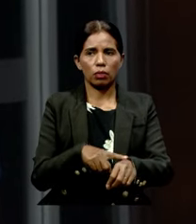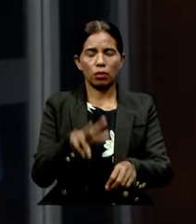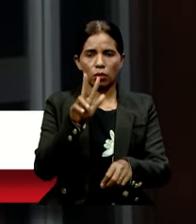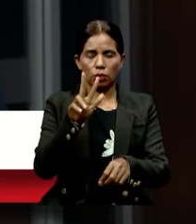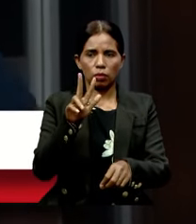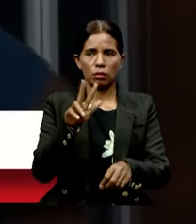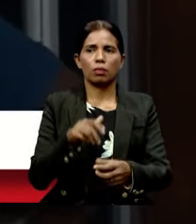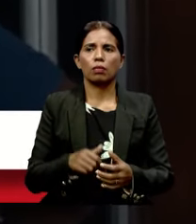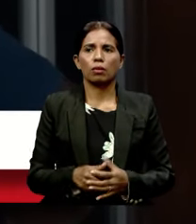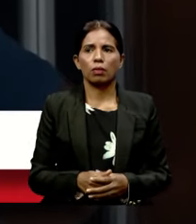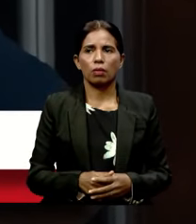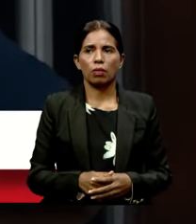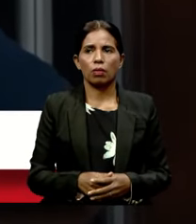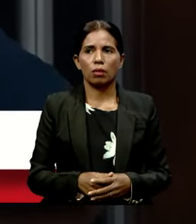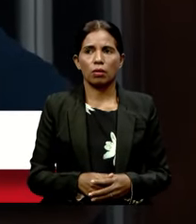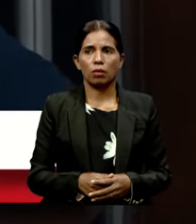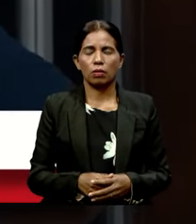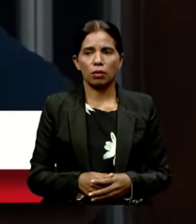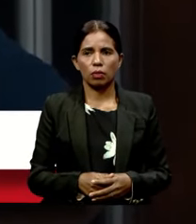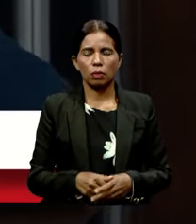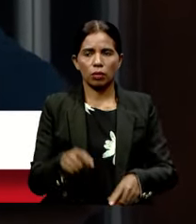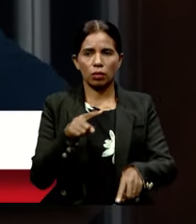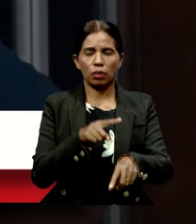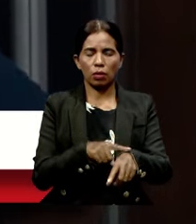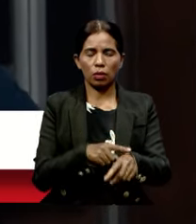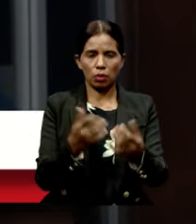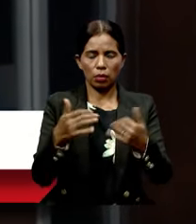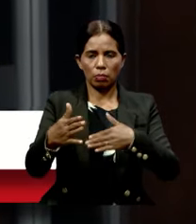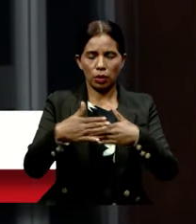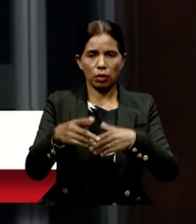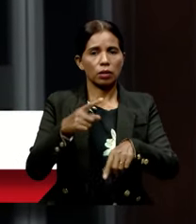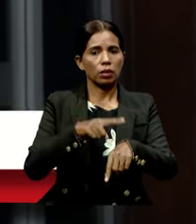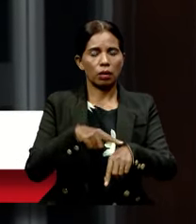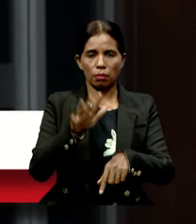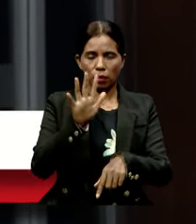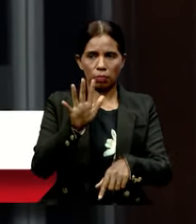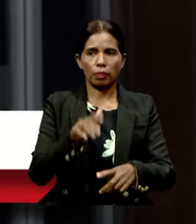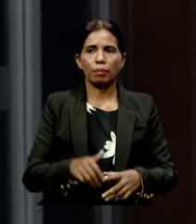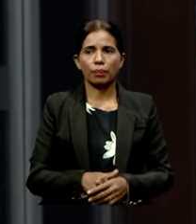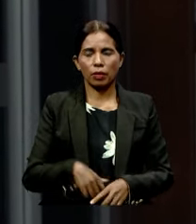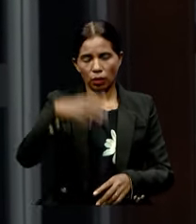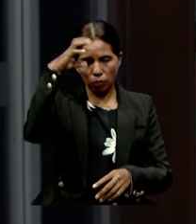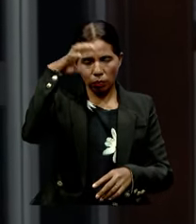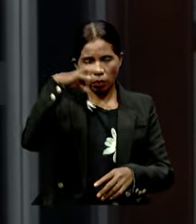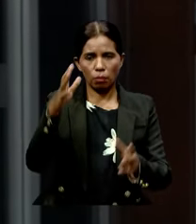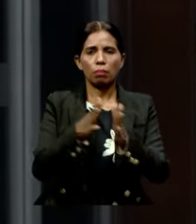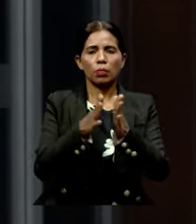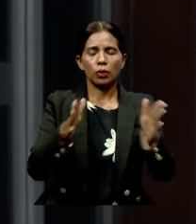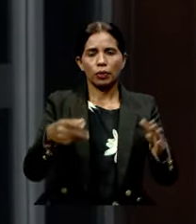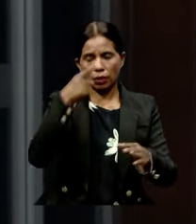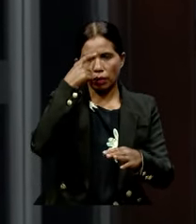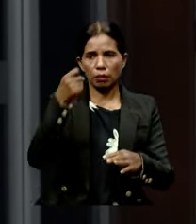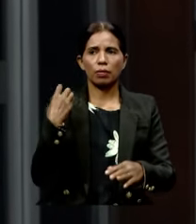sane to ate adat to basic to klima udang bawa duni tamba iha